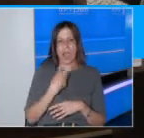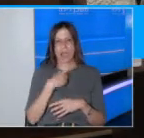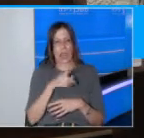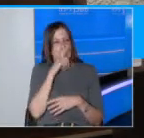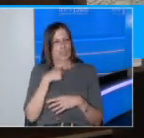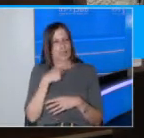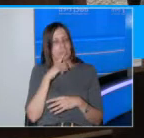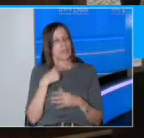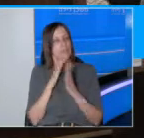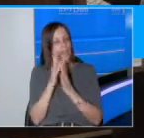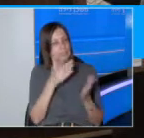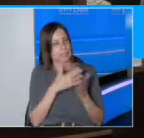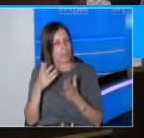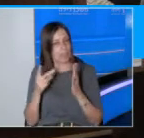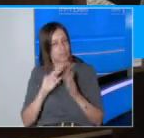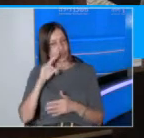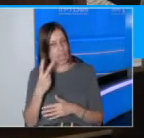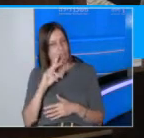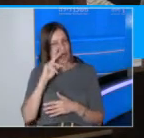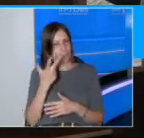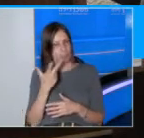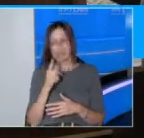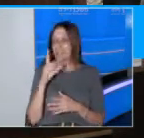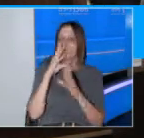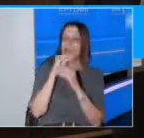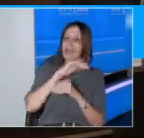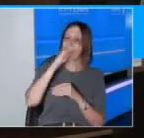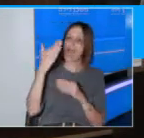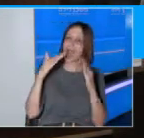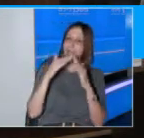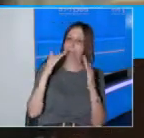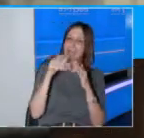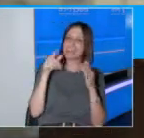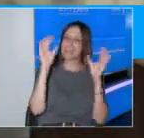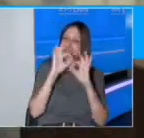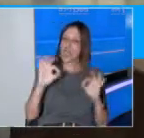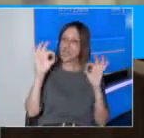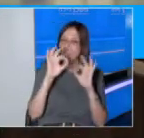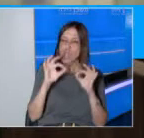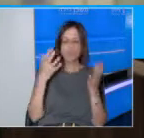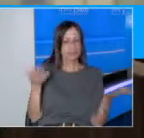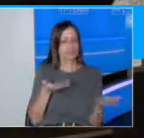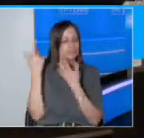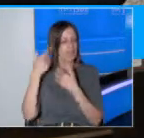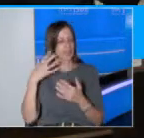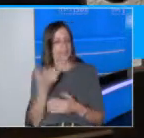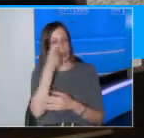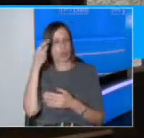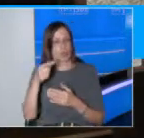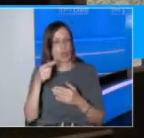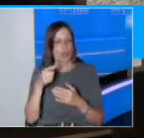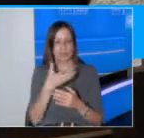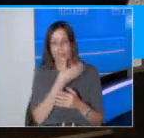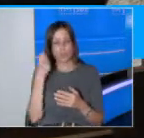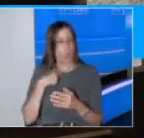תסתום לי את הפה. אני קורא אותך לסדר פעם שלישית. אתה דיברת על הר הבית. יאללה, יאללה. זה קדוש. תסלקו אותו מיד. אני לא מוכן. אני